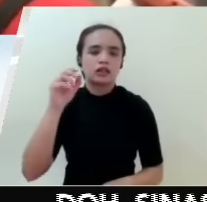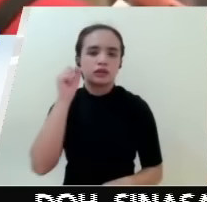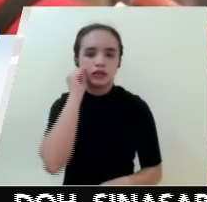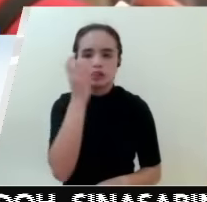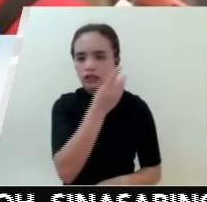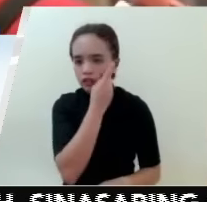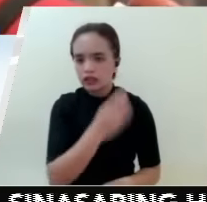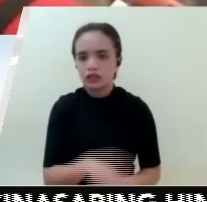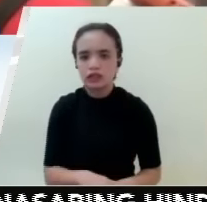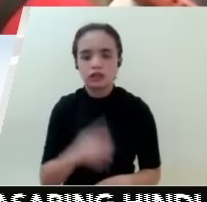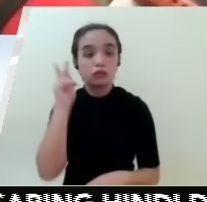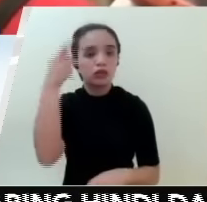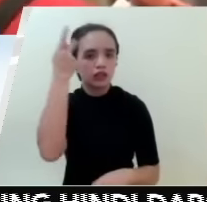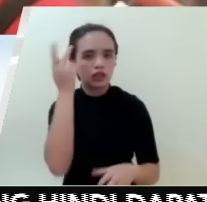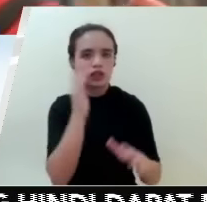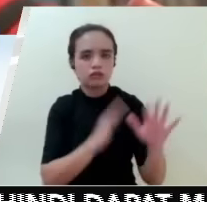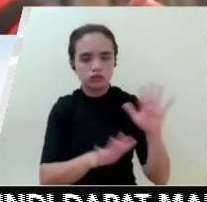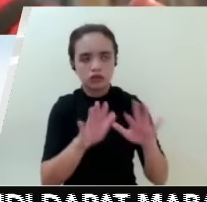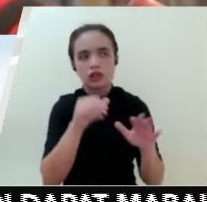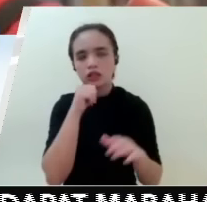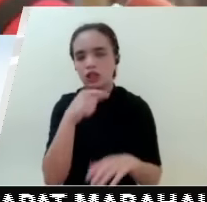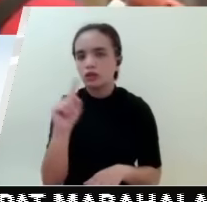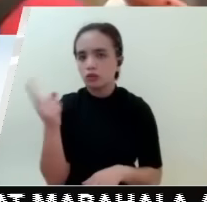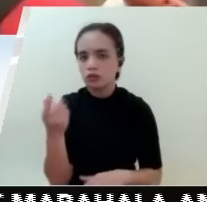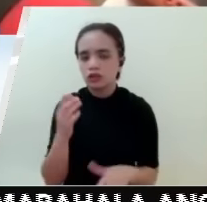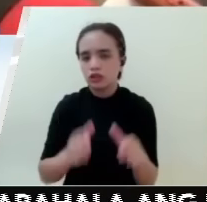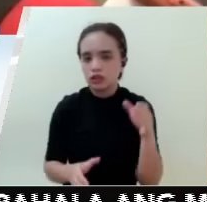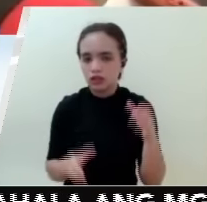dyan sa kaso na